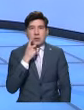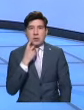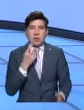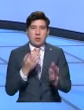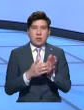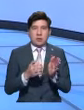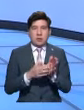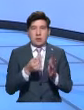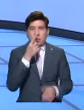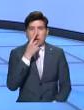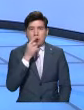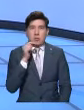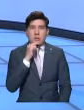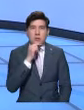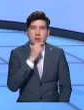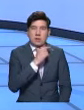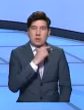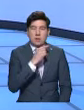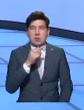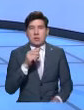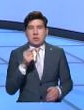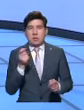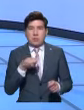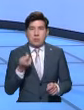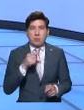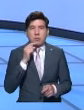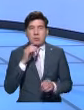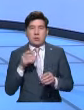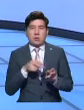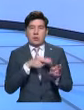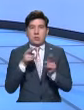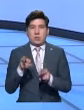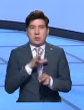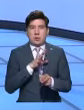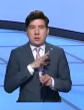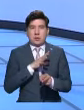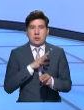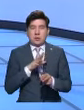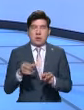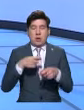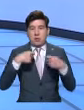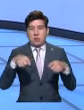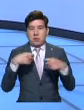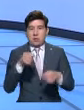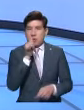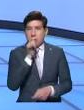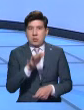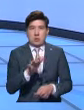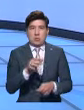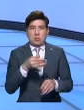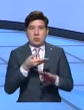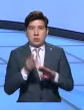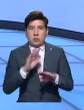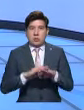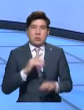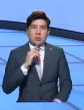нарықты Ресейдің арзан импорты жаулаған. Ал жергілікті шаруалар өнім сата алмай қиналып отыр. Шұғыл әрекет етпесек, отандық өндірістен